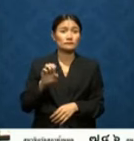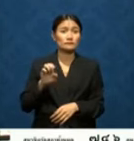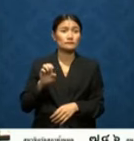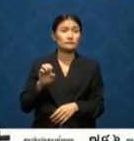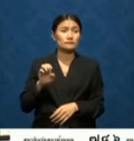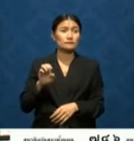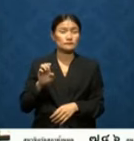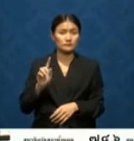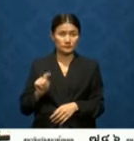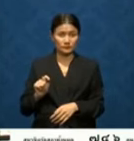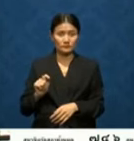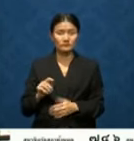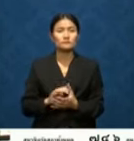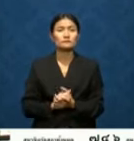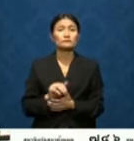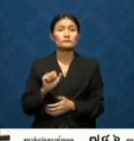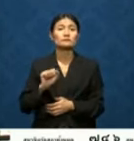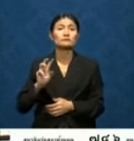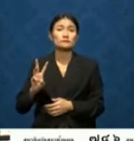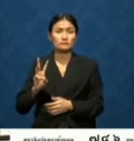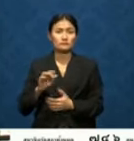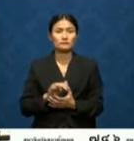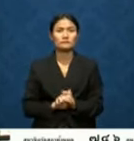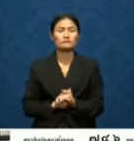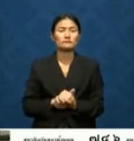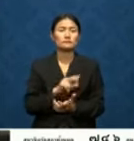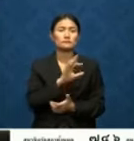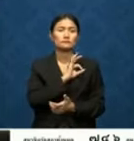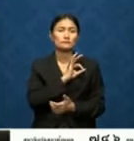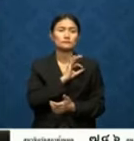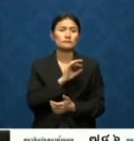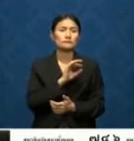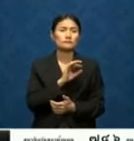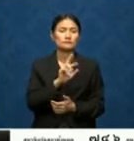าในฐานะสมาชิกรัฐสภ